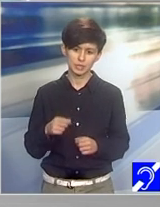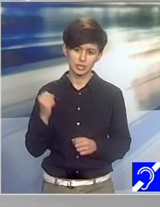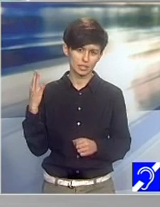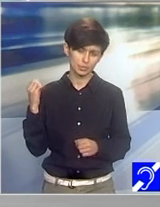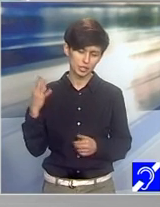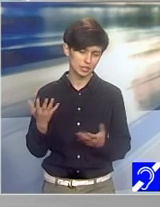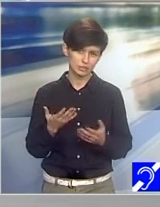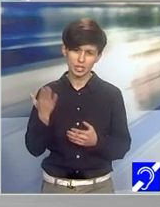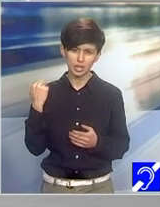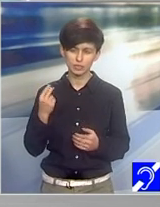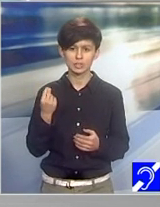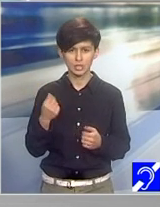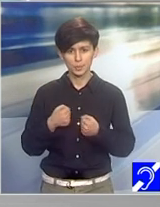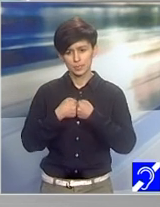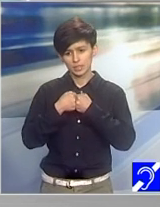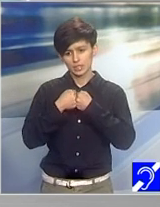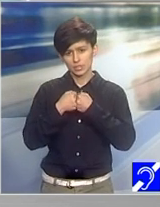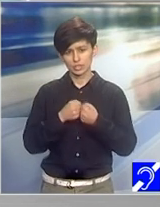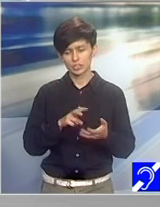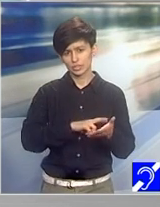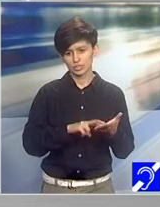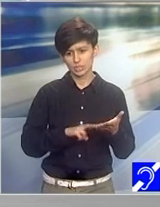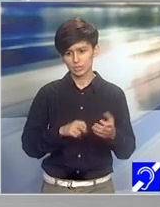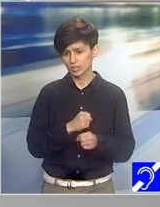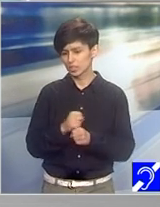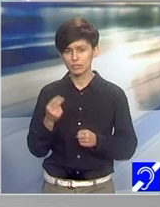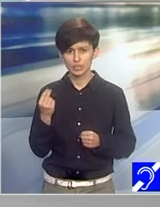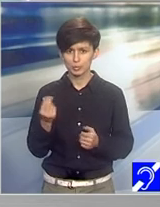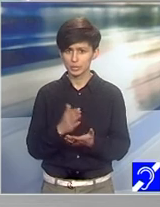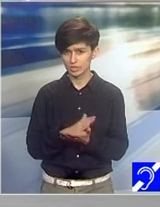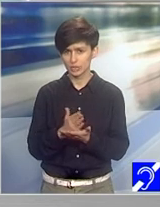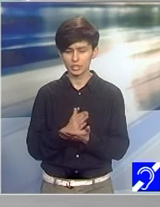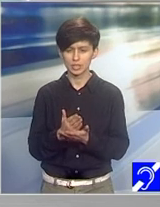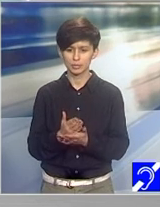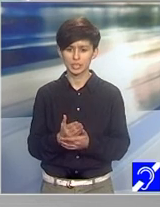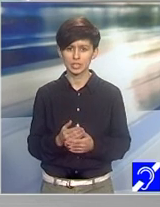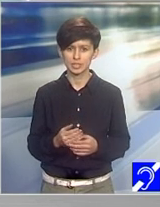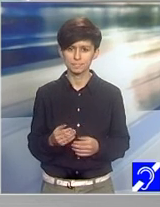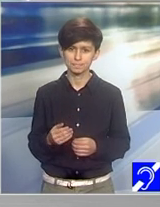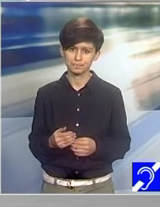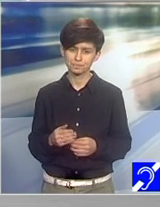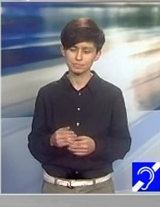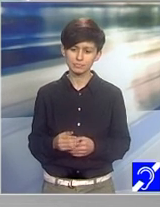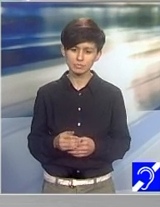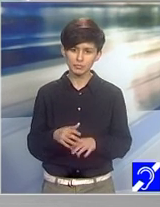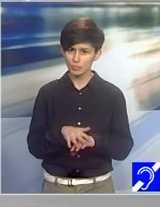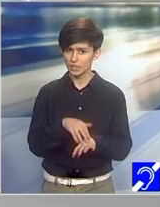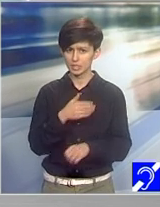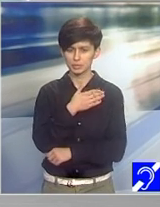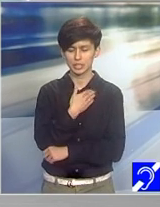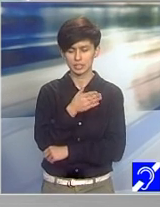au fost și buni negociatori și au citit foarte bine și au interpretat în spirit național unele prevederi